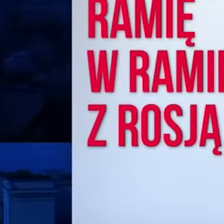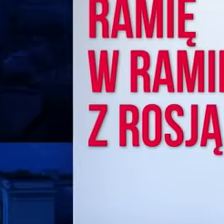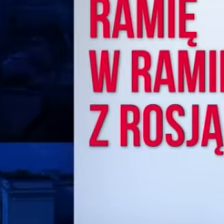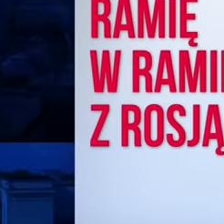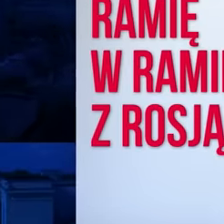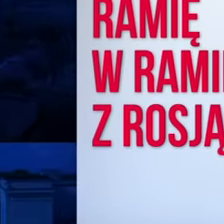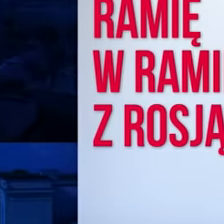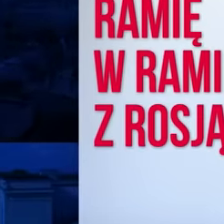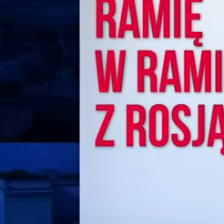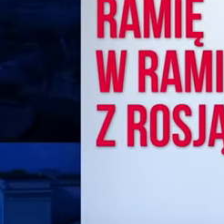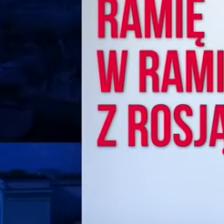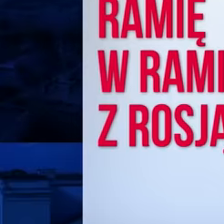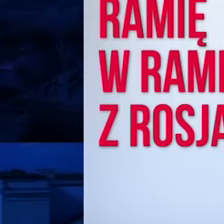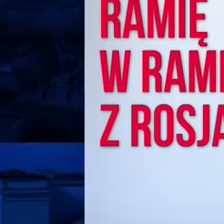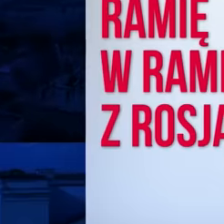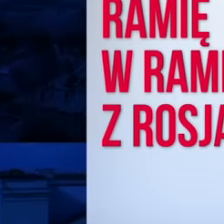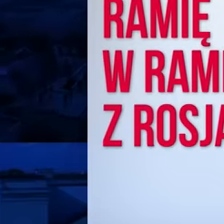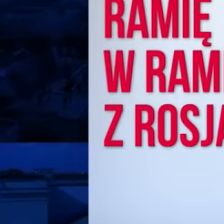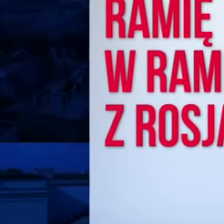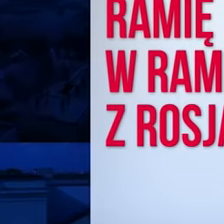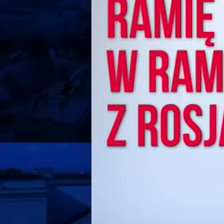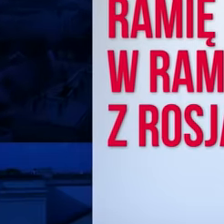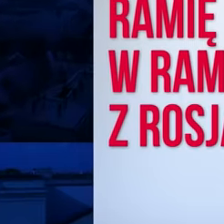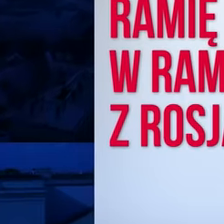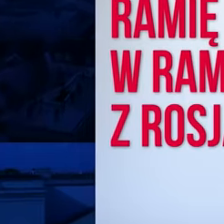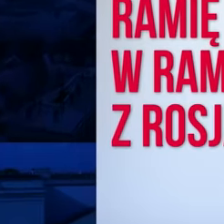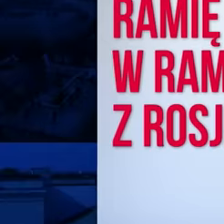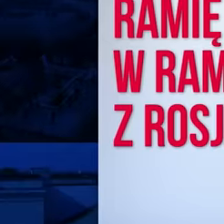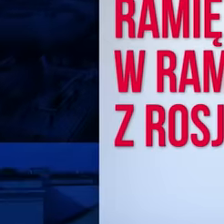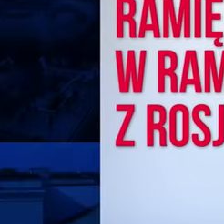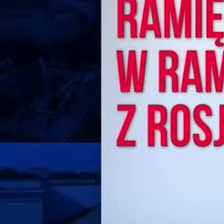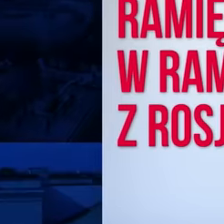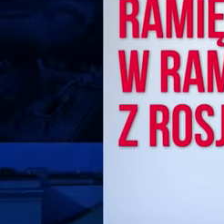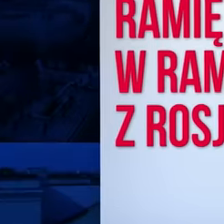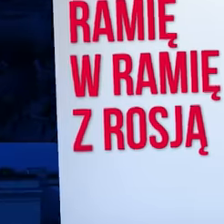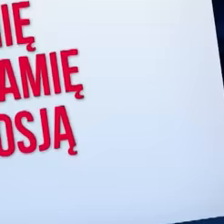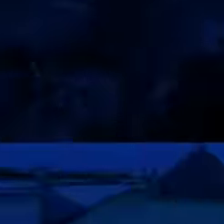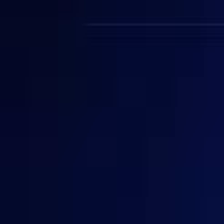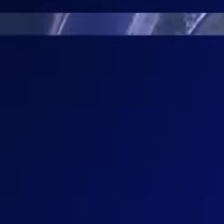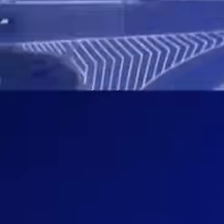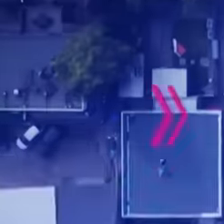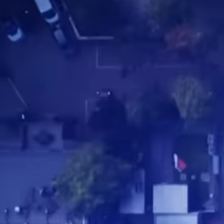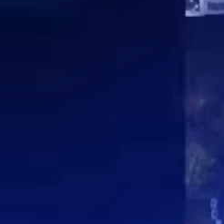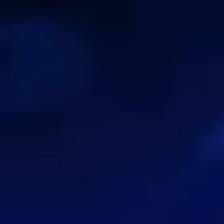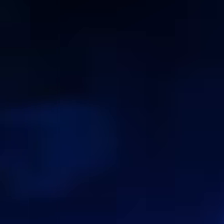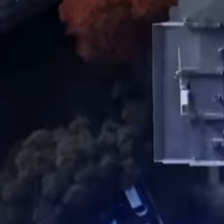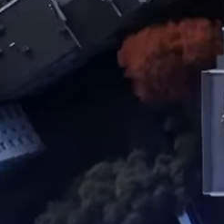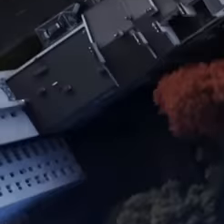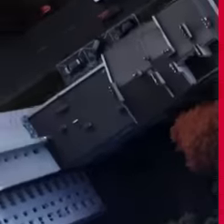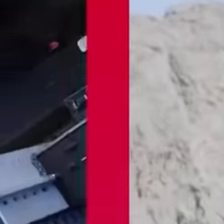Knauf, pomagają Rosji w odbudowie Mariupola. Miasto zrównane z ziemią przez barbarzyńców Putina jest przez nich okupowane.